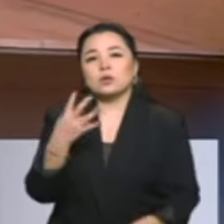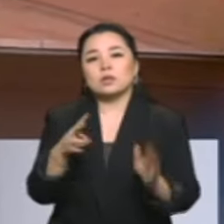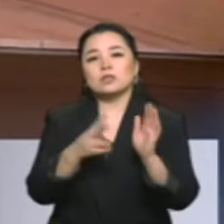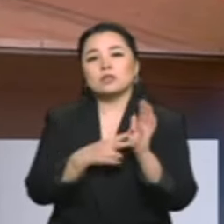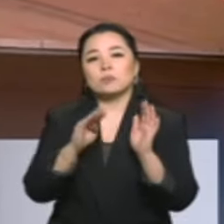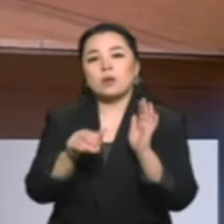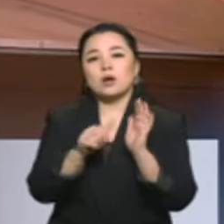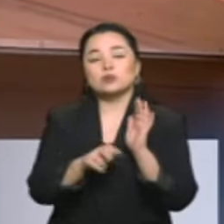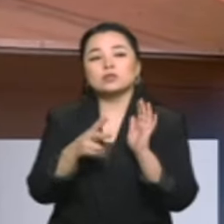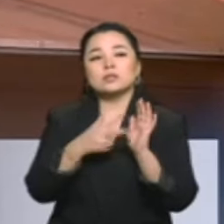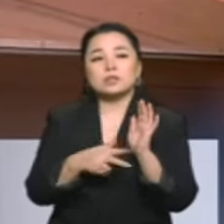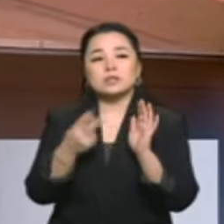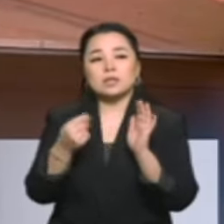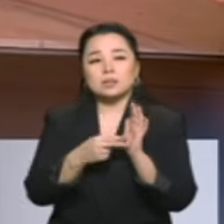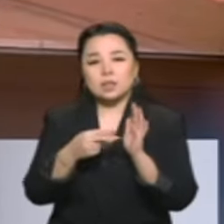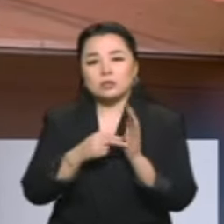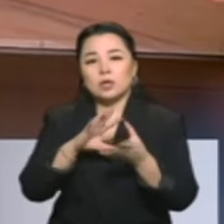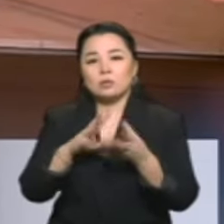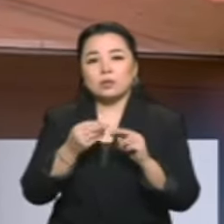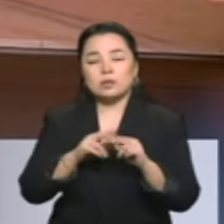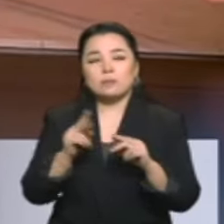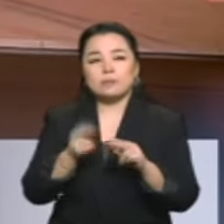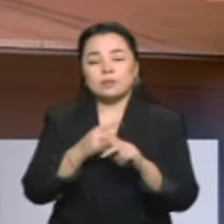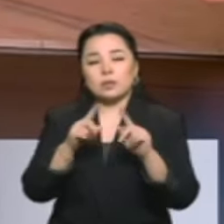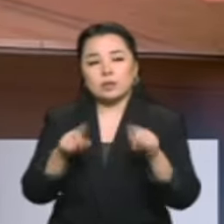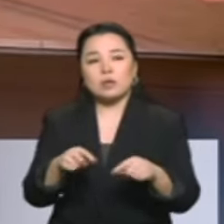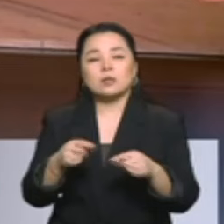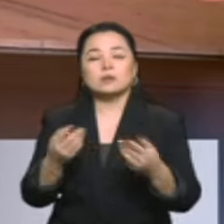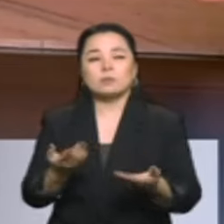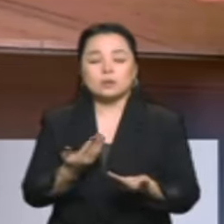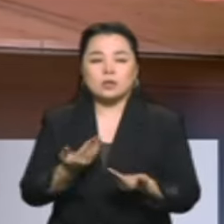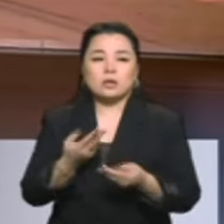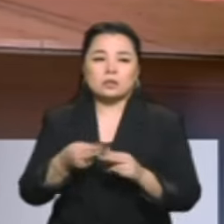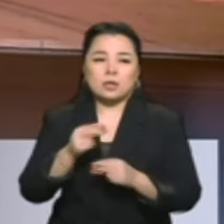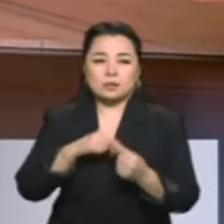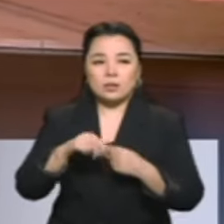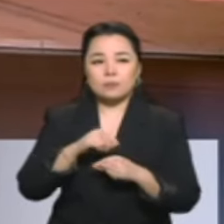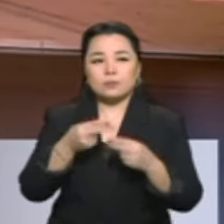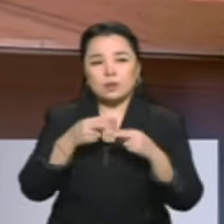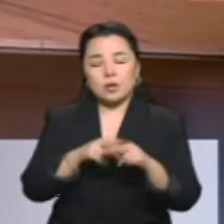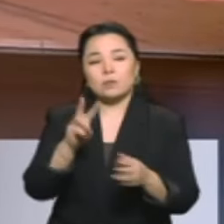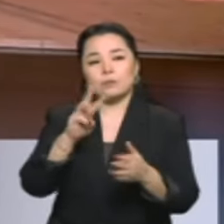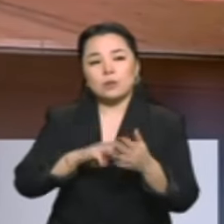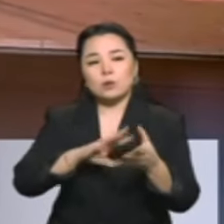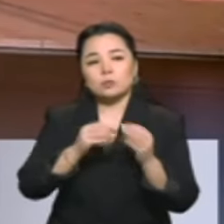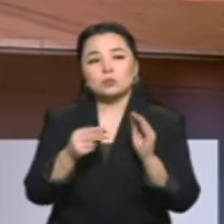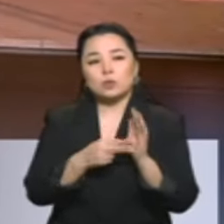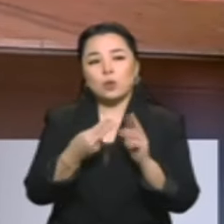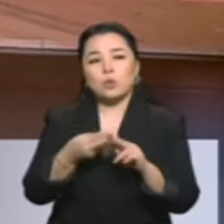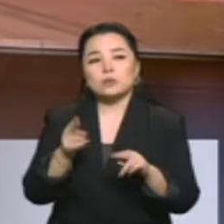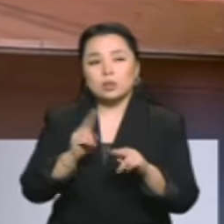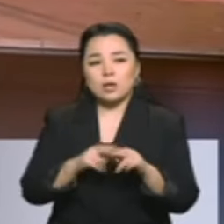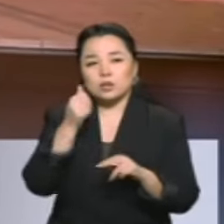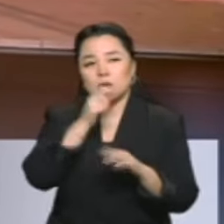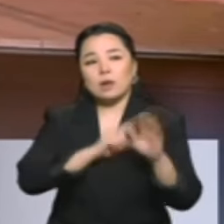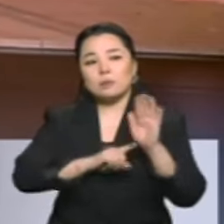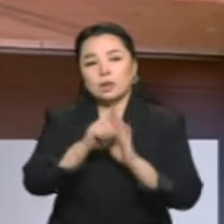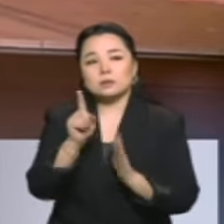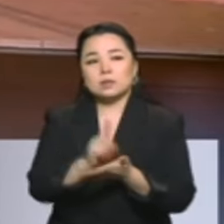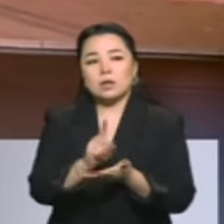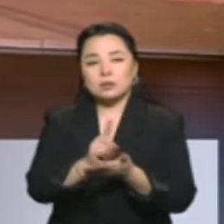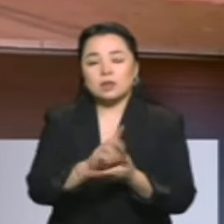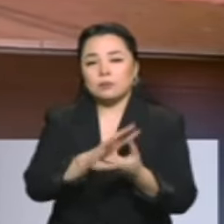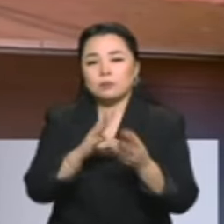147 680 тенге. Түбіртексіз қолма-қол сауда жасайтын кәсіпкерлерге салынатын айыппұл құны осындай. Жыл басталғалы